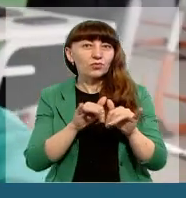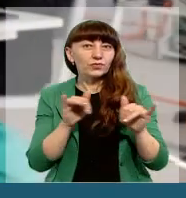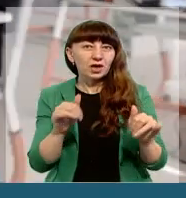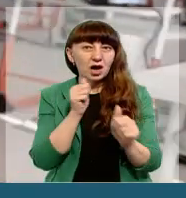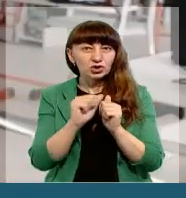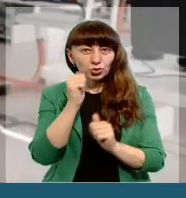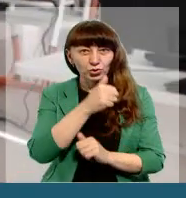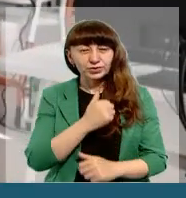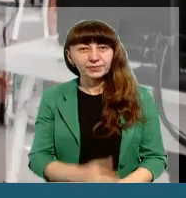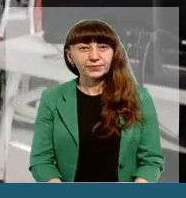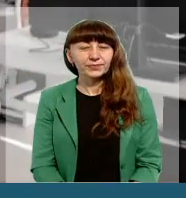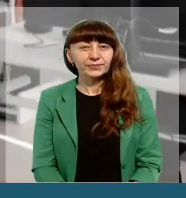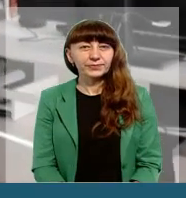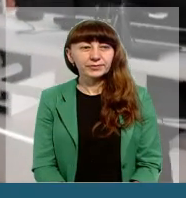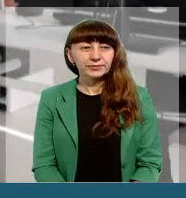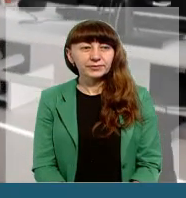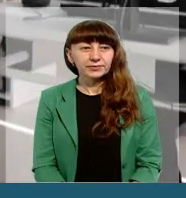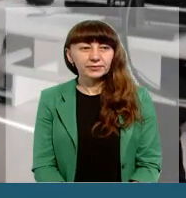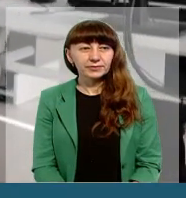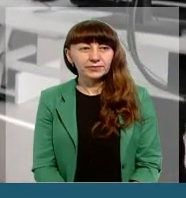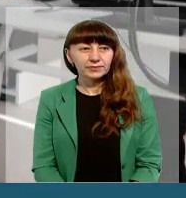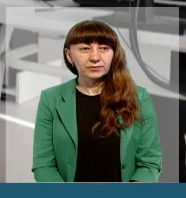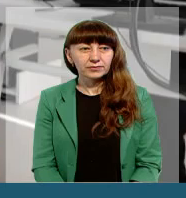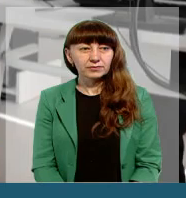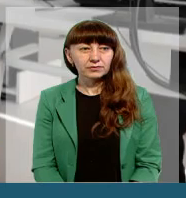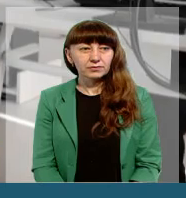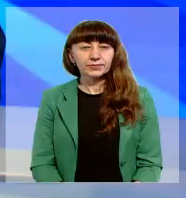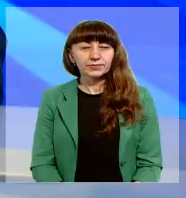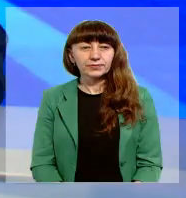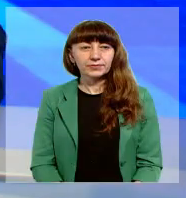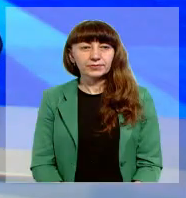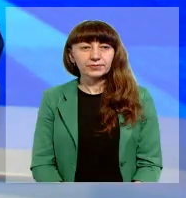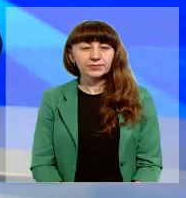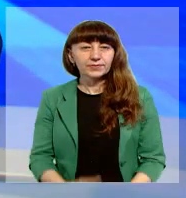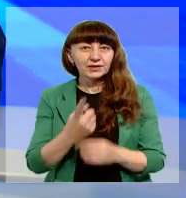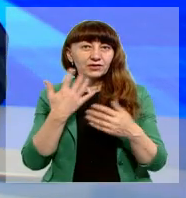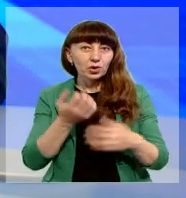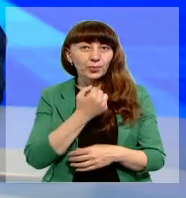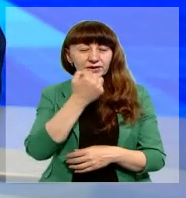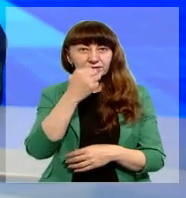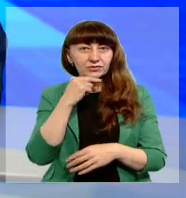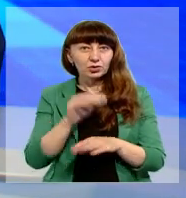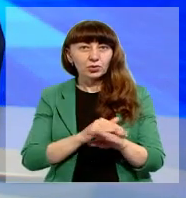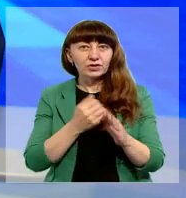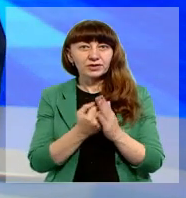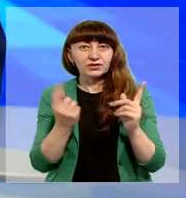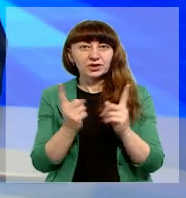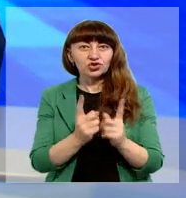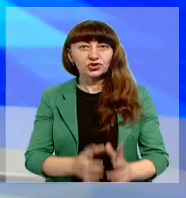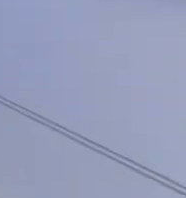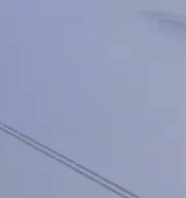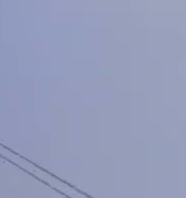с каждым годом. Айнура Муганова, Олег Сытник, телеканал «Костанай». На этом у нас все. До свидания.